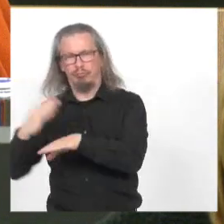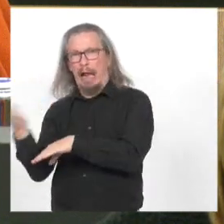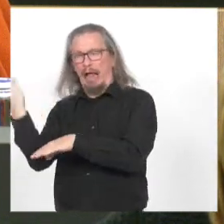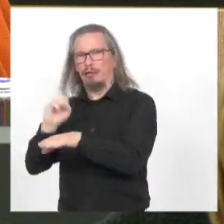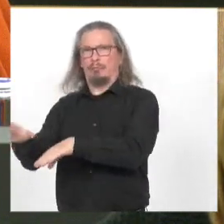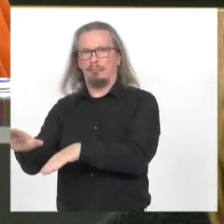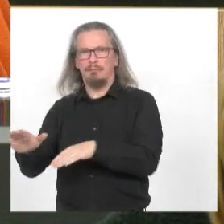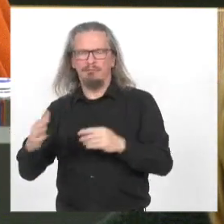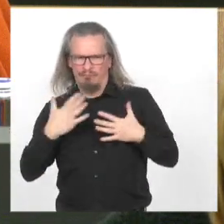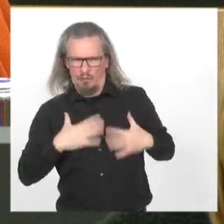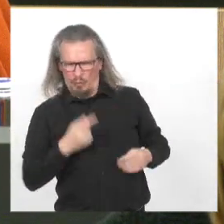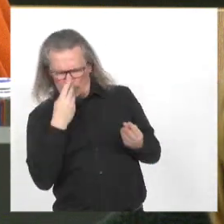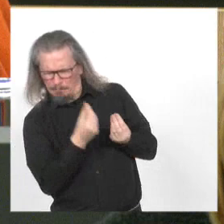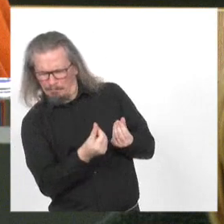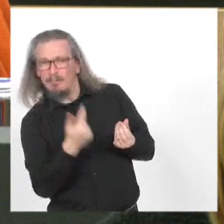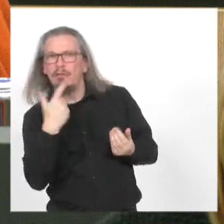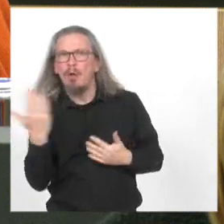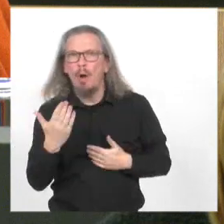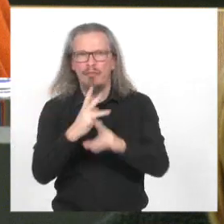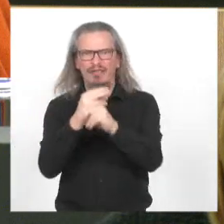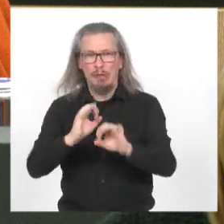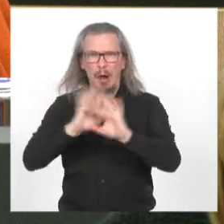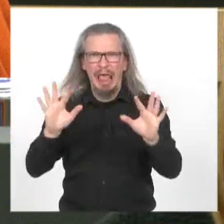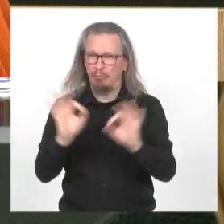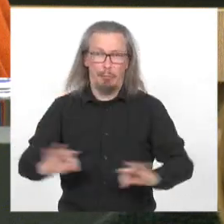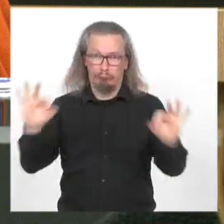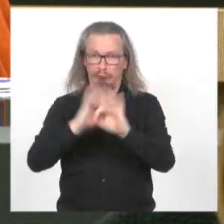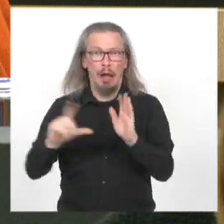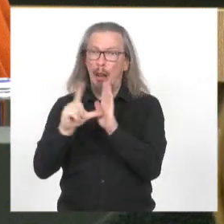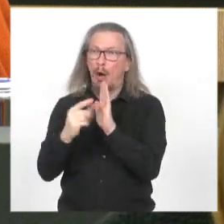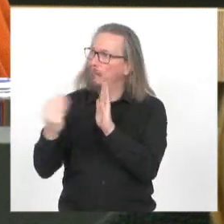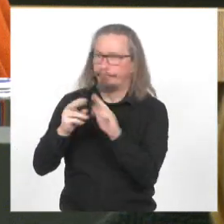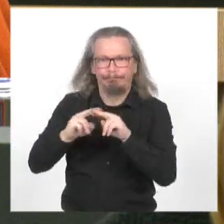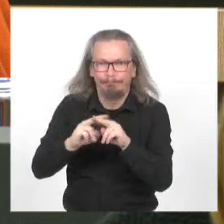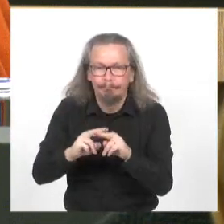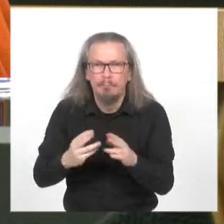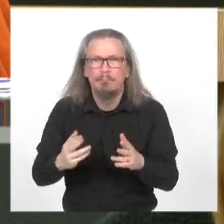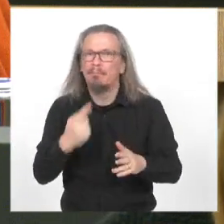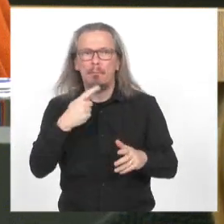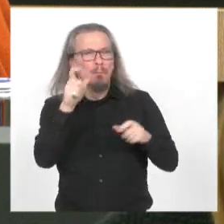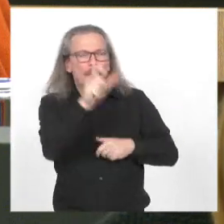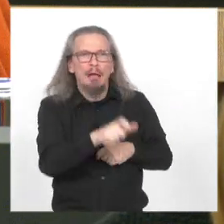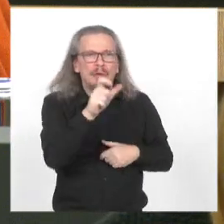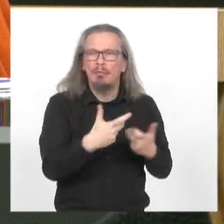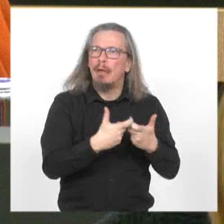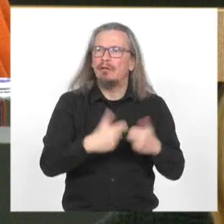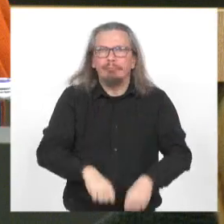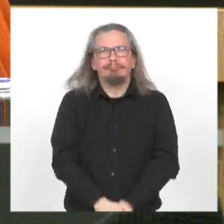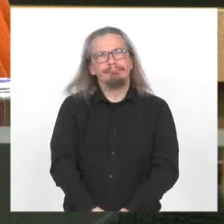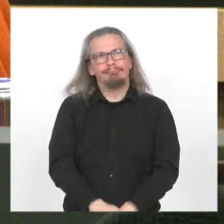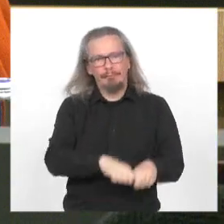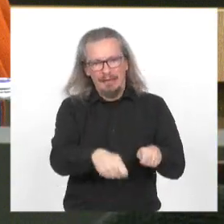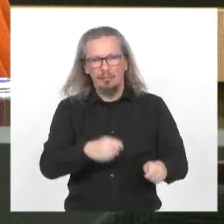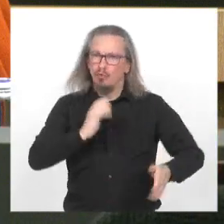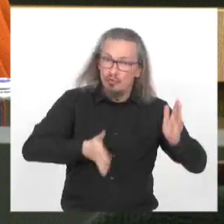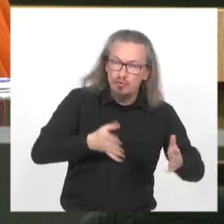jugé suspect ou anormal, cela n'a aucune définition légale. Ainsi, cela peut concerner une personne qui reste statique ou qui